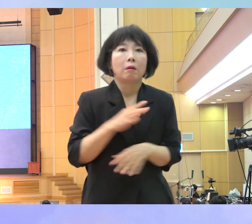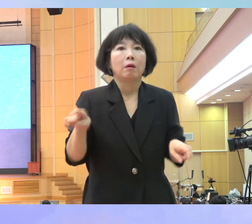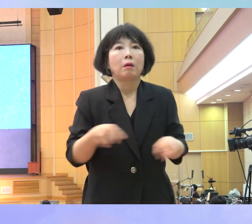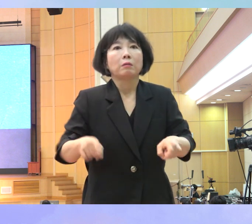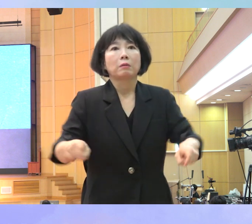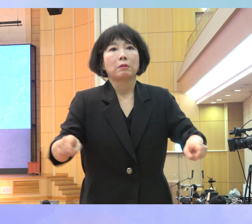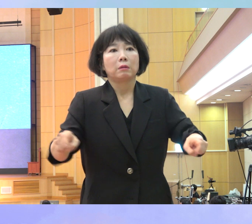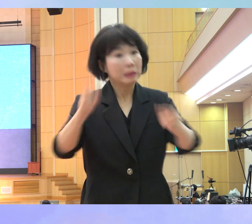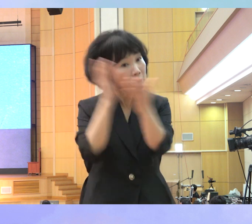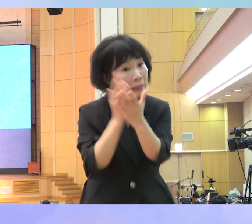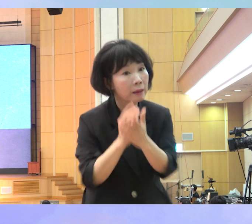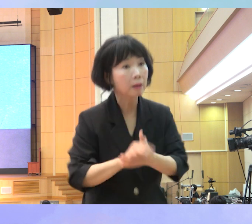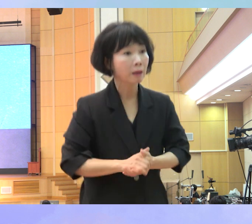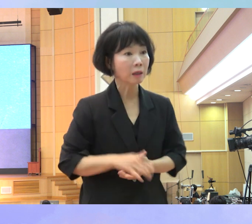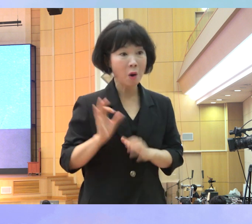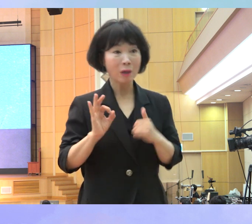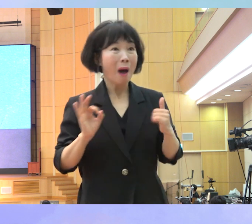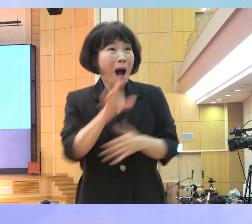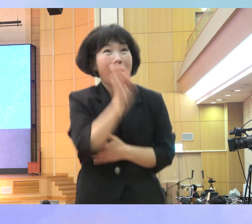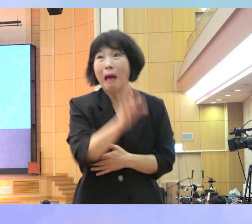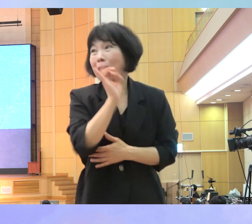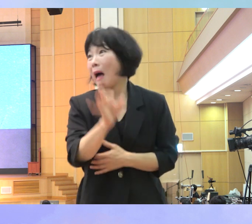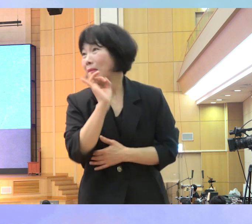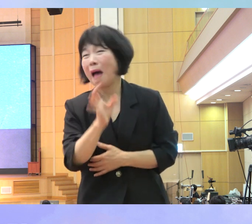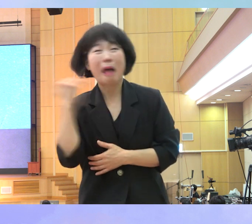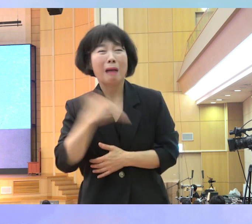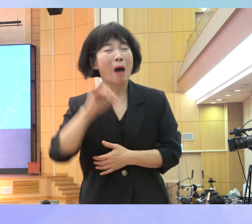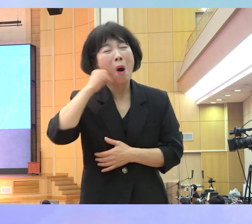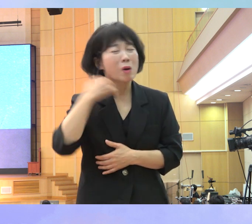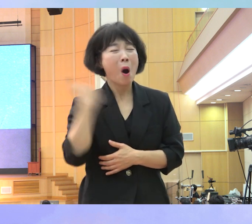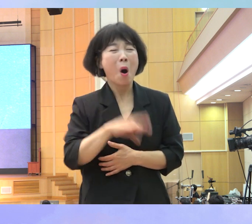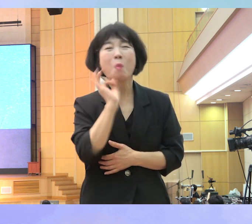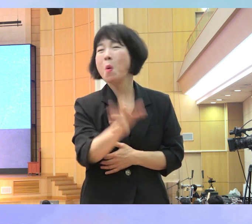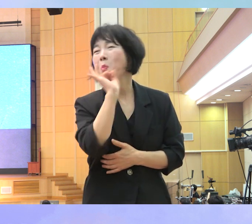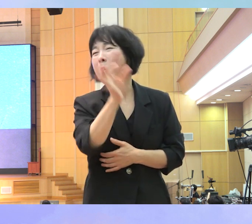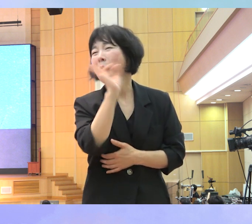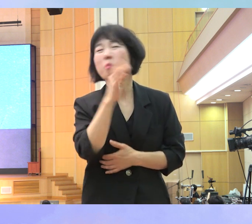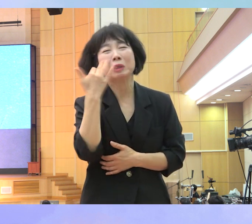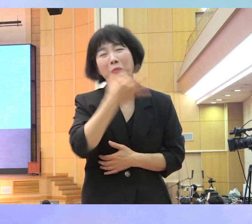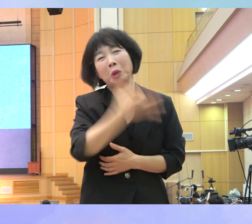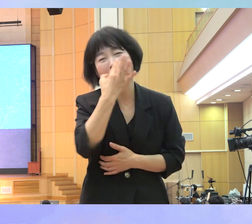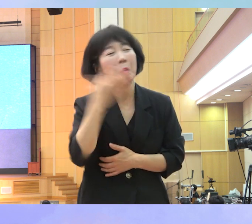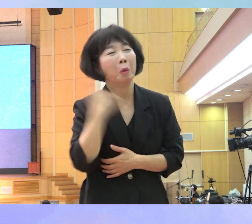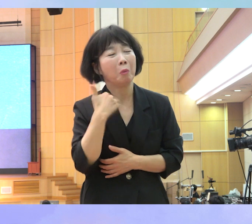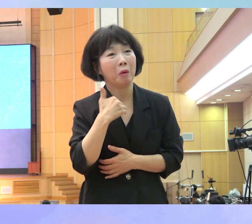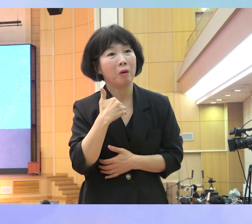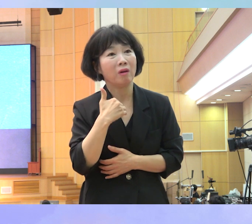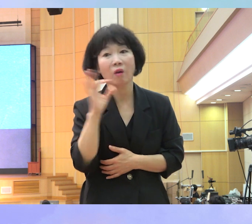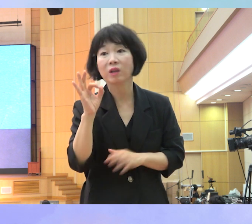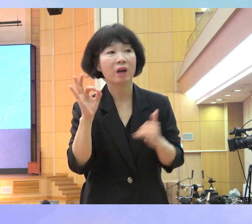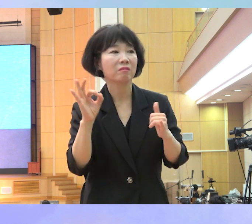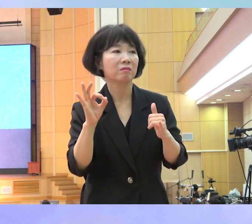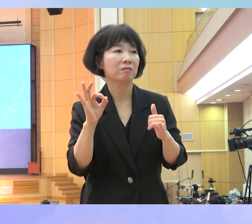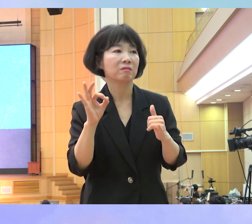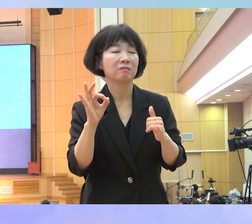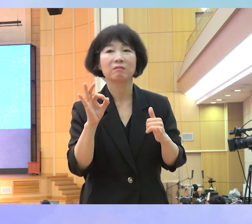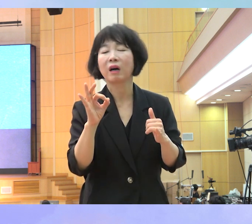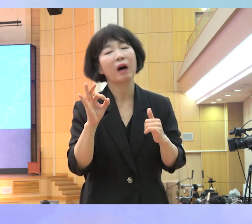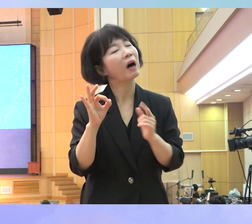두려워서 벌벌벌 떠면서 안 됩니다, 어렵습니다, 힘듭니다. 그렇지만